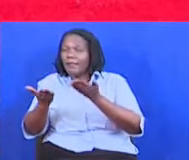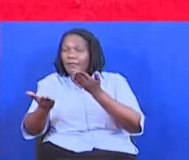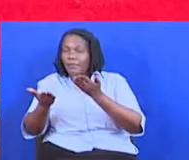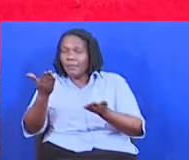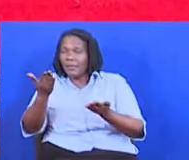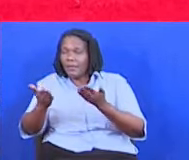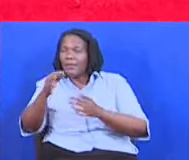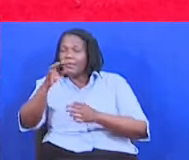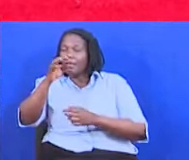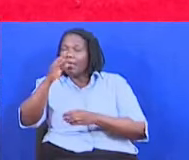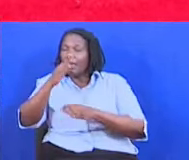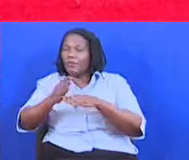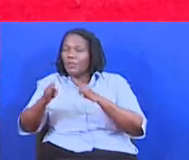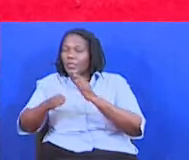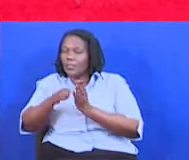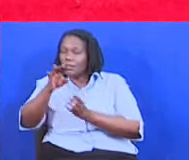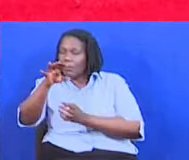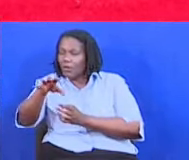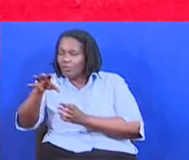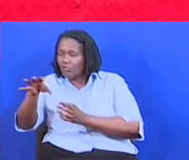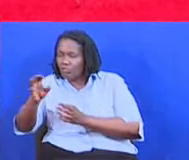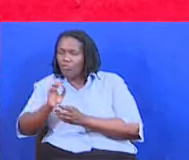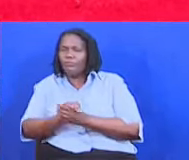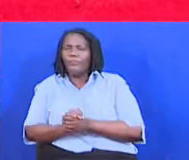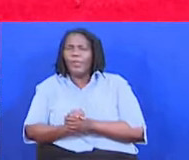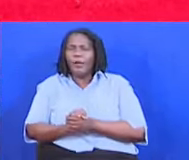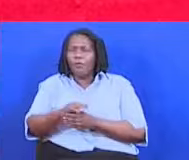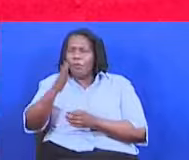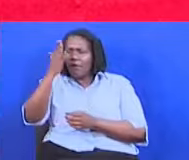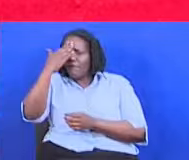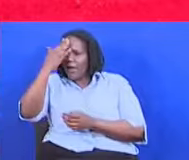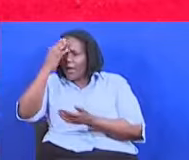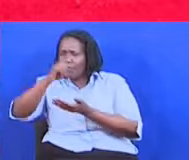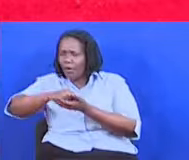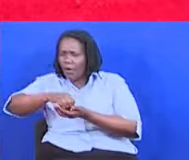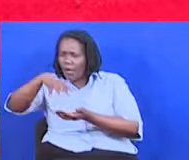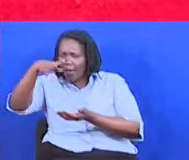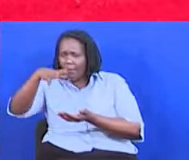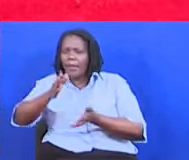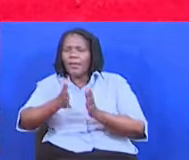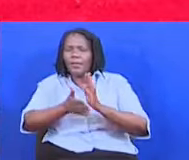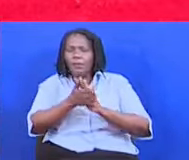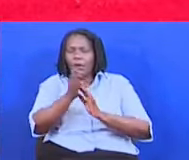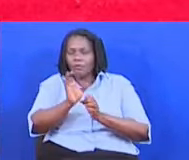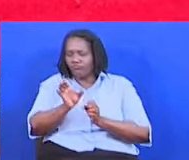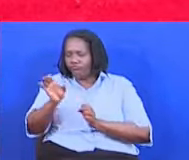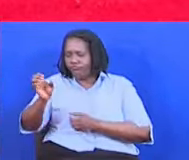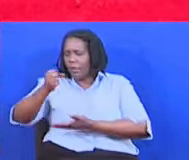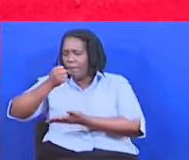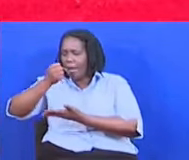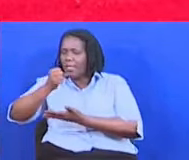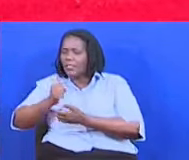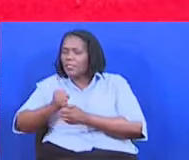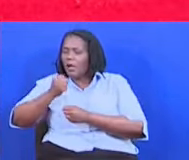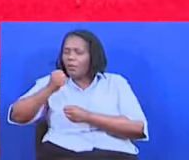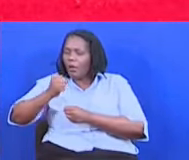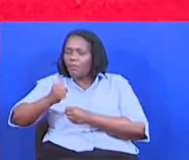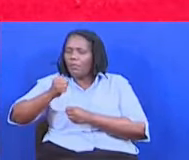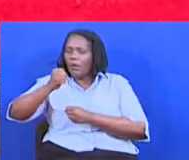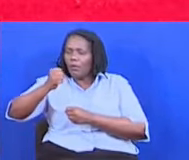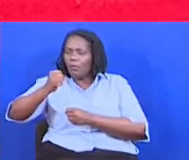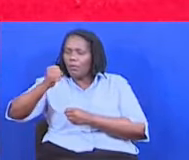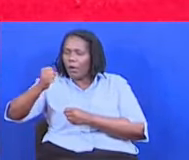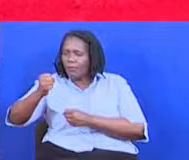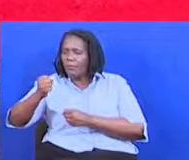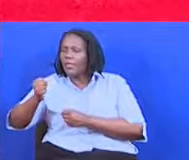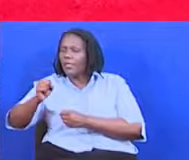hayo, lakini pia kuandaa makadirio ya gharama na kuanza kutenga fedha za mapato ya ndani kwa awamu, wakati huo na kuwasilisha ofisi ya